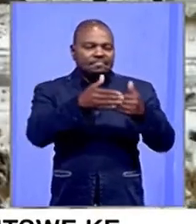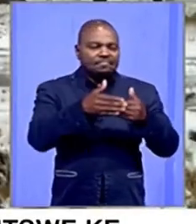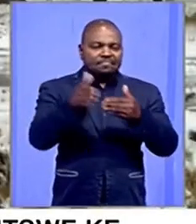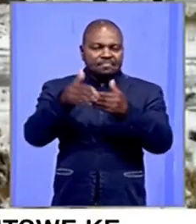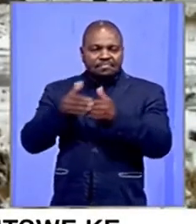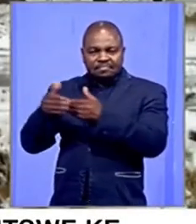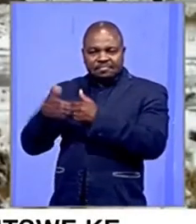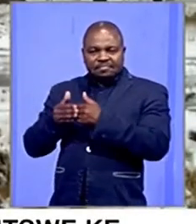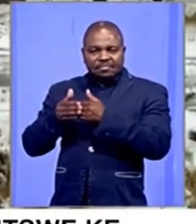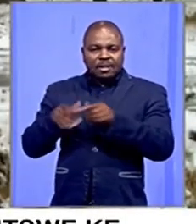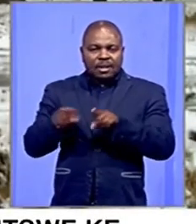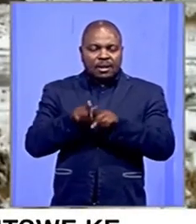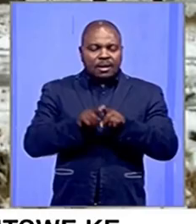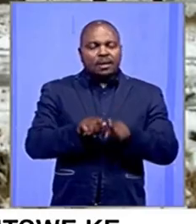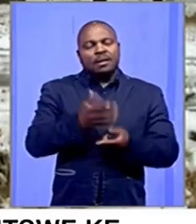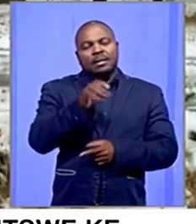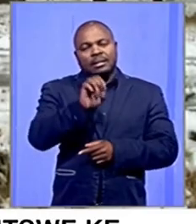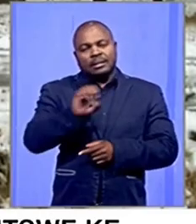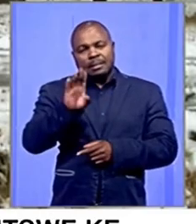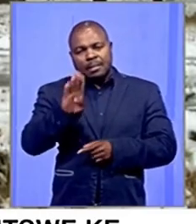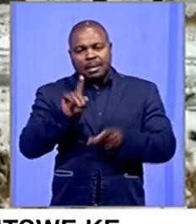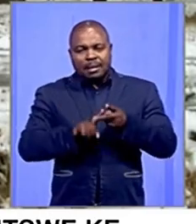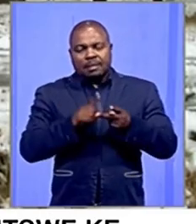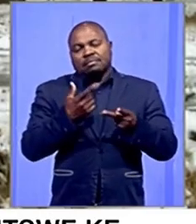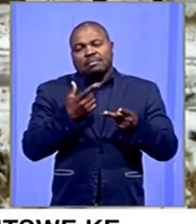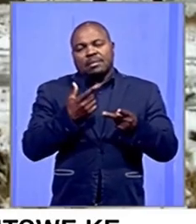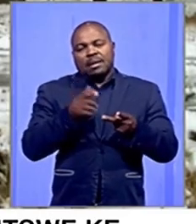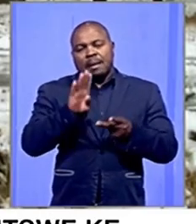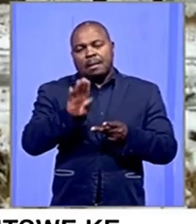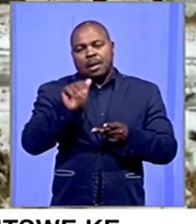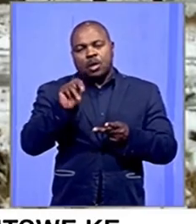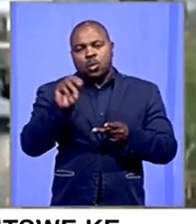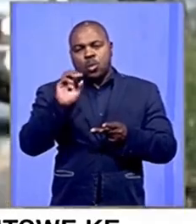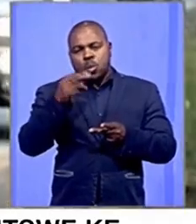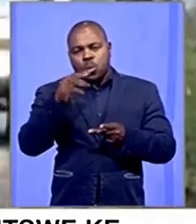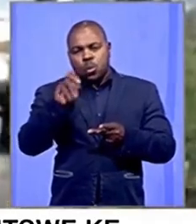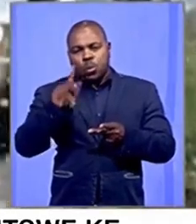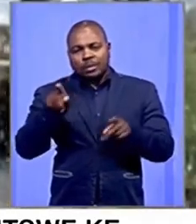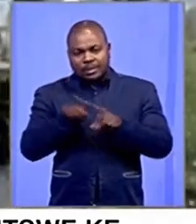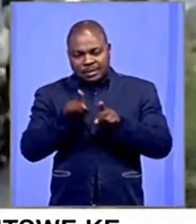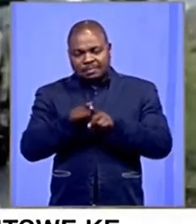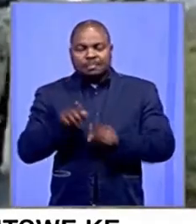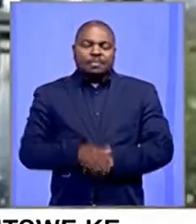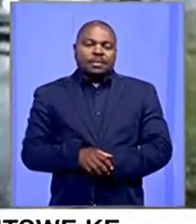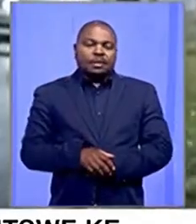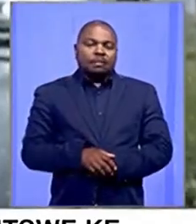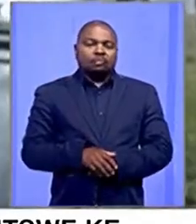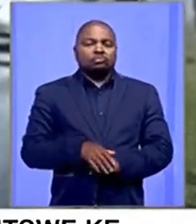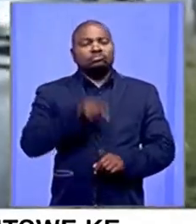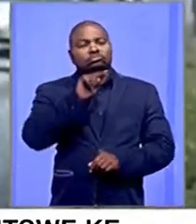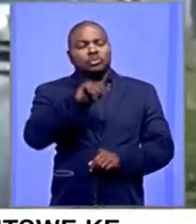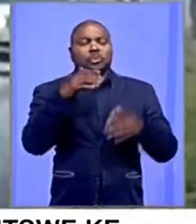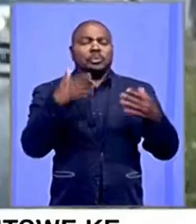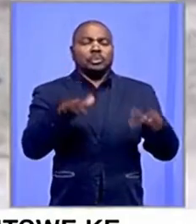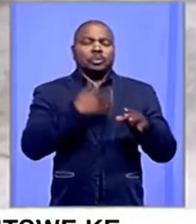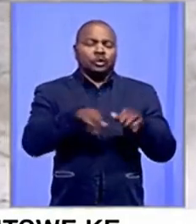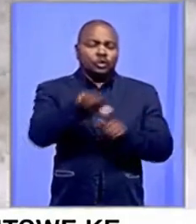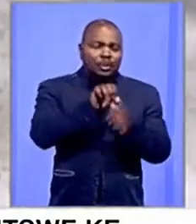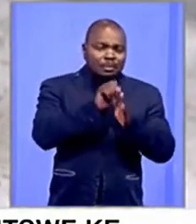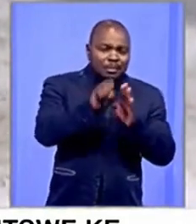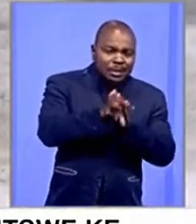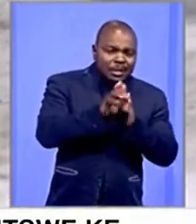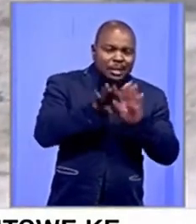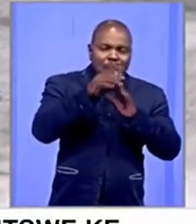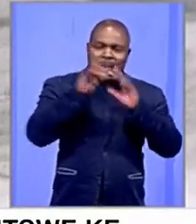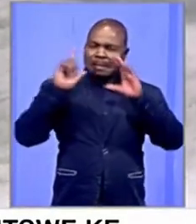mangatanyana a ka nna Buckley East, Lootsberg le la Penhook. Dikgokanyo tsa setšhaba di ne di phofoma ditshwantsho tsa baagi